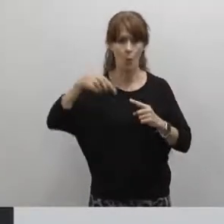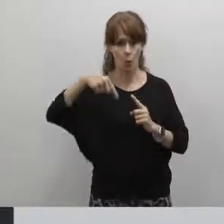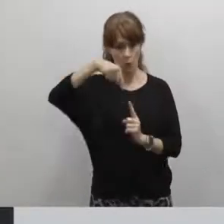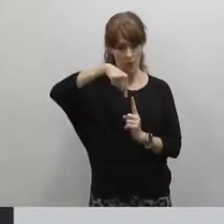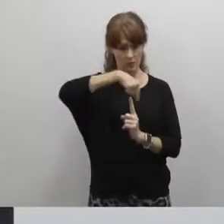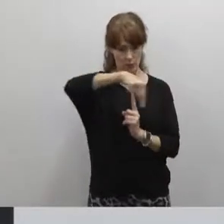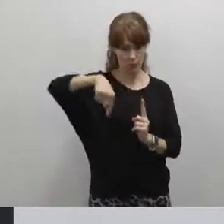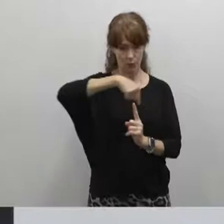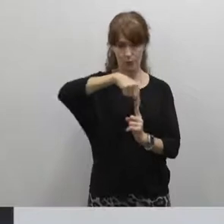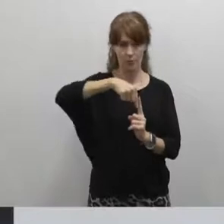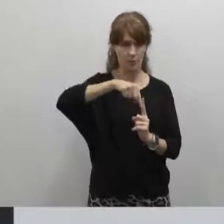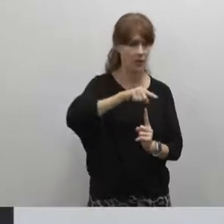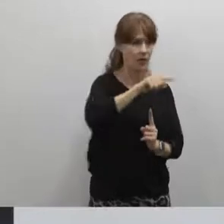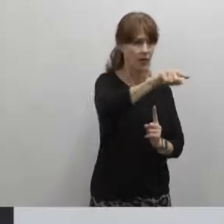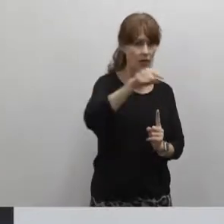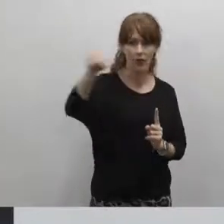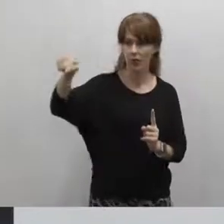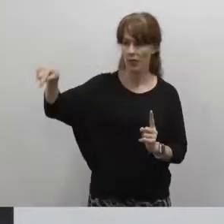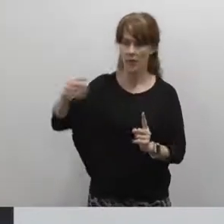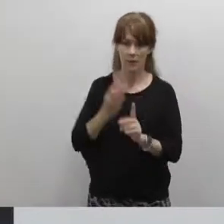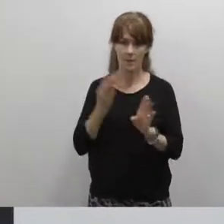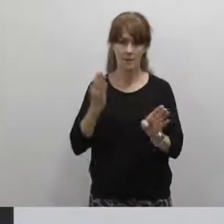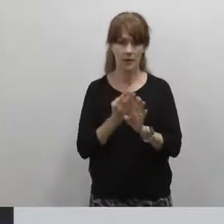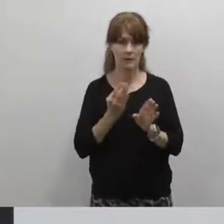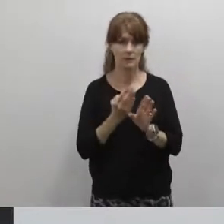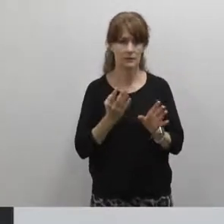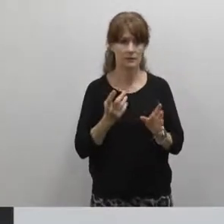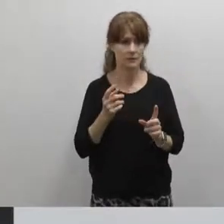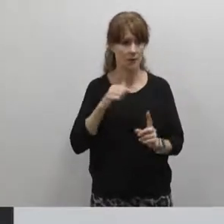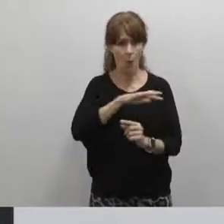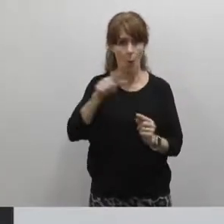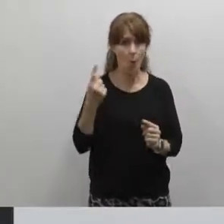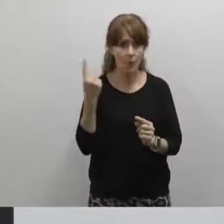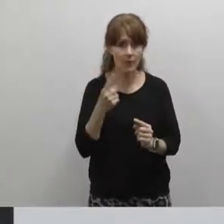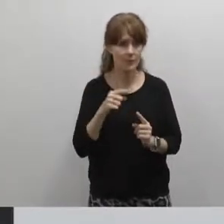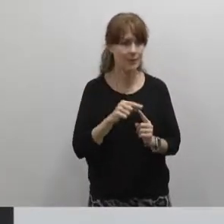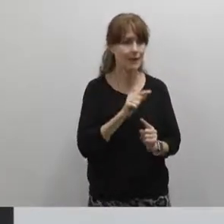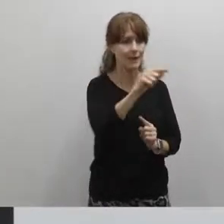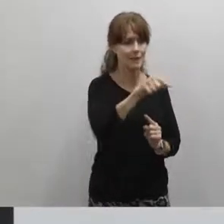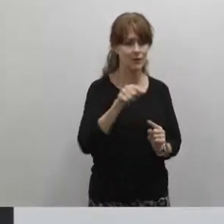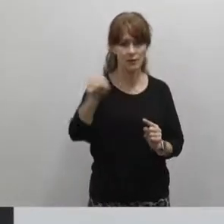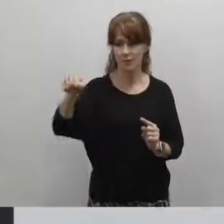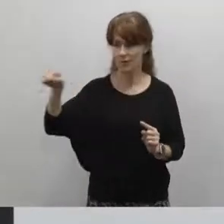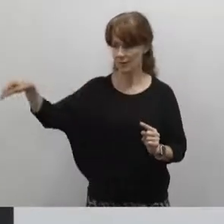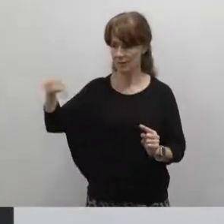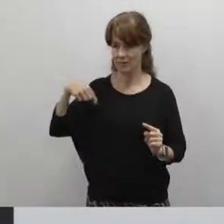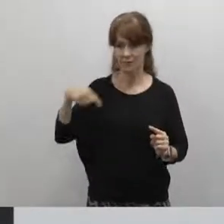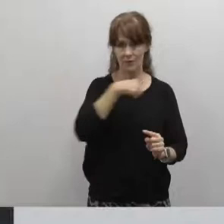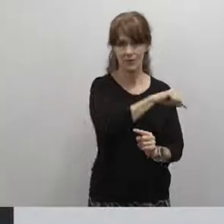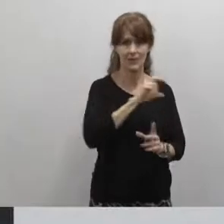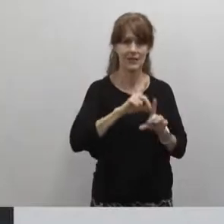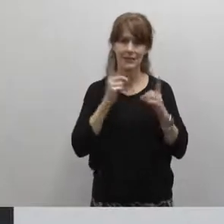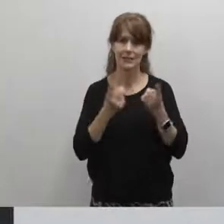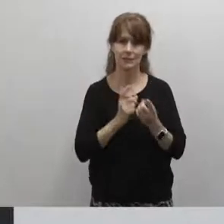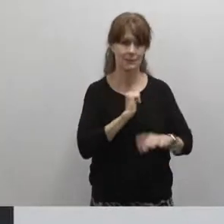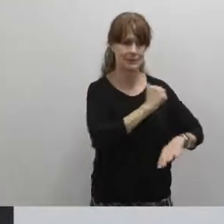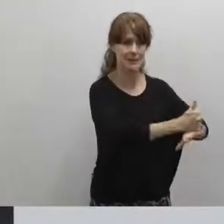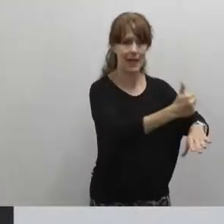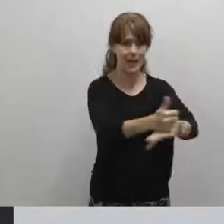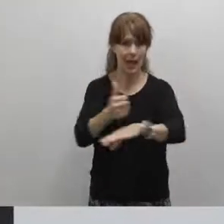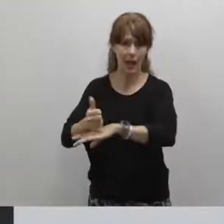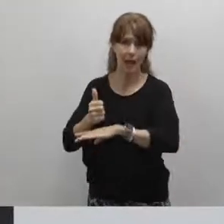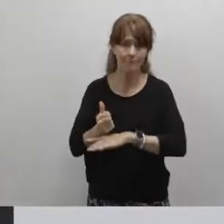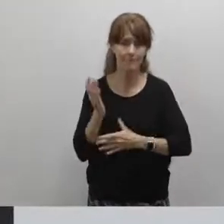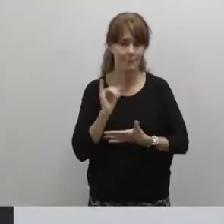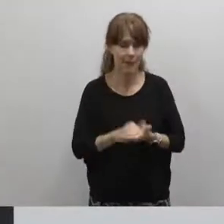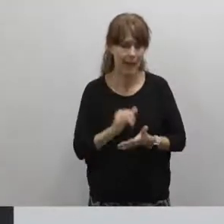chun để prapra tham âm pull sáng dương thử miên cả tha rich hay tha rich na sầm pon làm bay